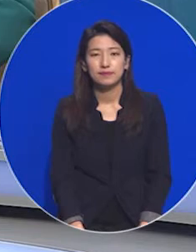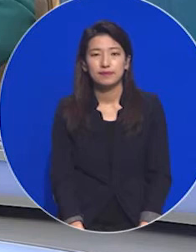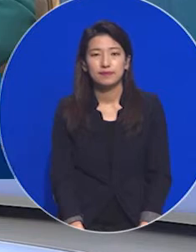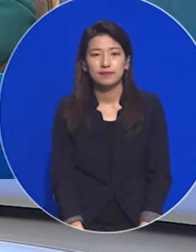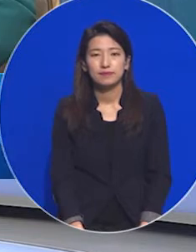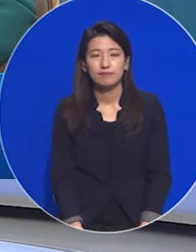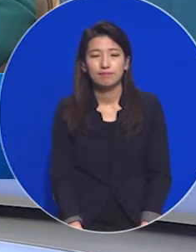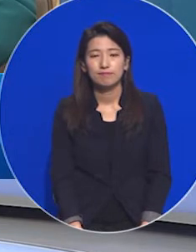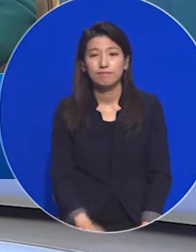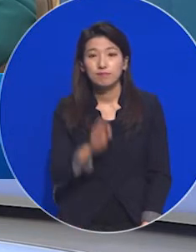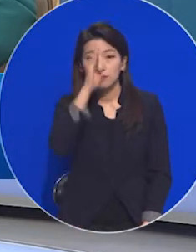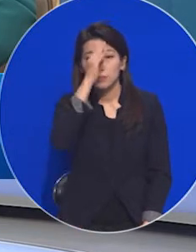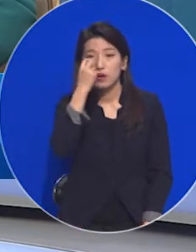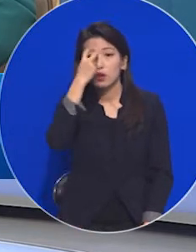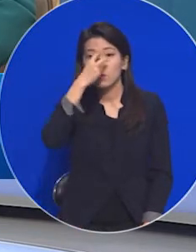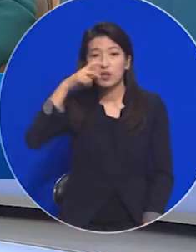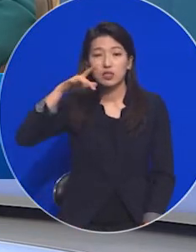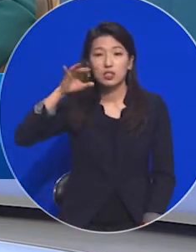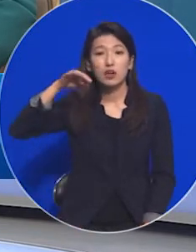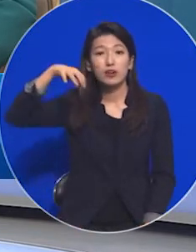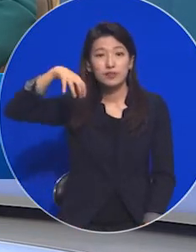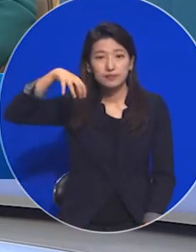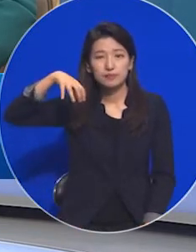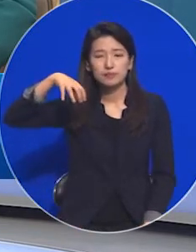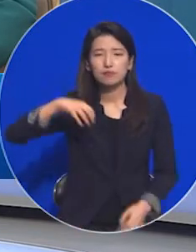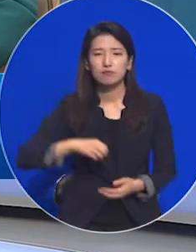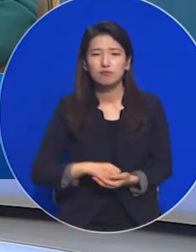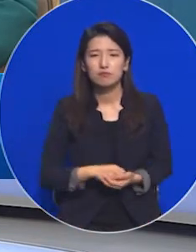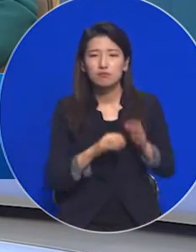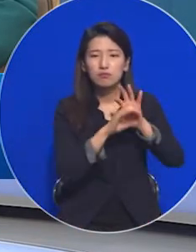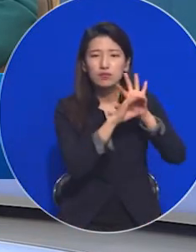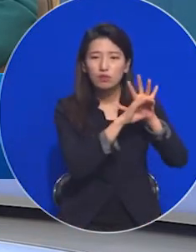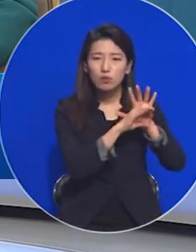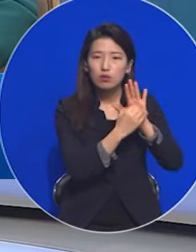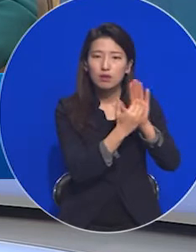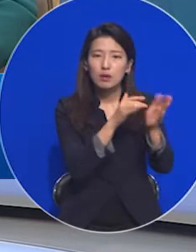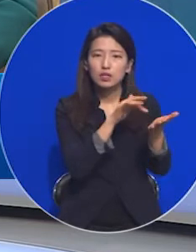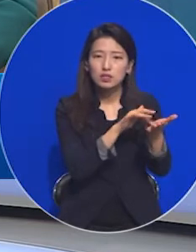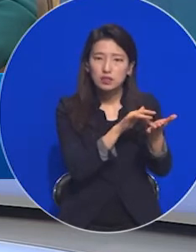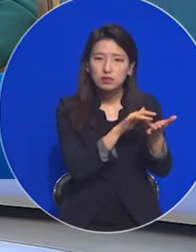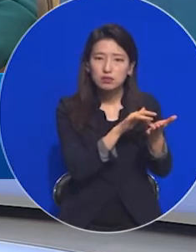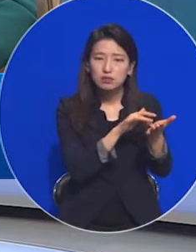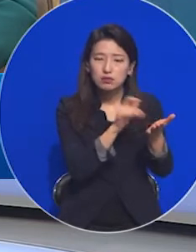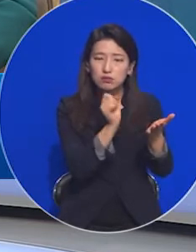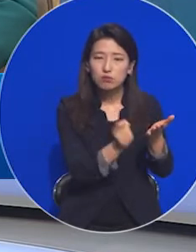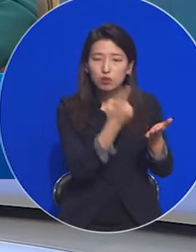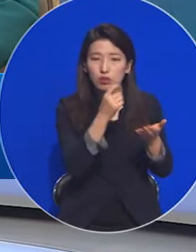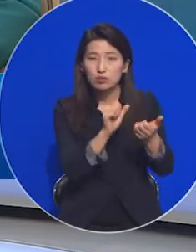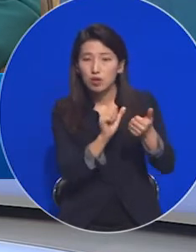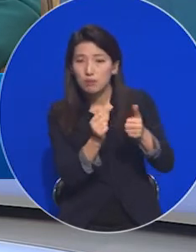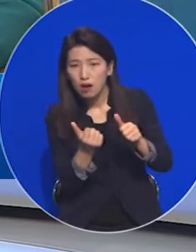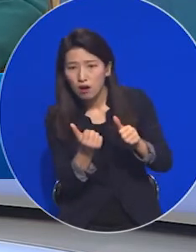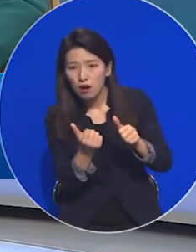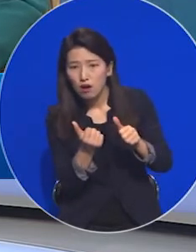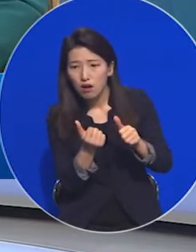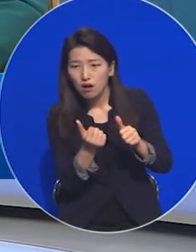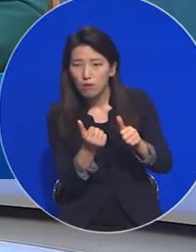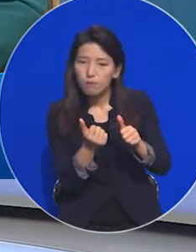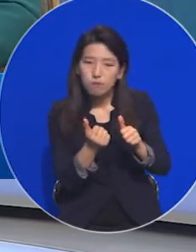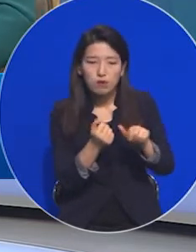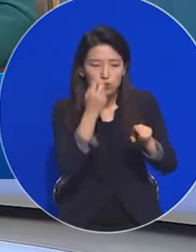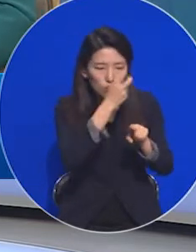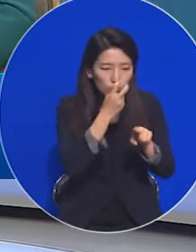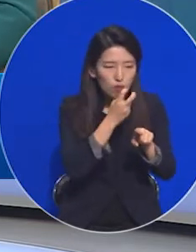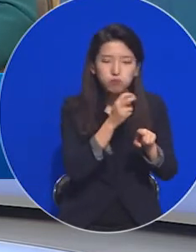다음 소식입니다. 방역당국이 코로나19 백신 접종과 사망과의 인과관계를 조사한 결과를 발표했습니다. 이